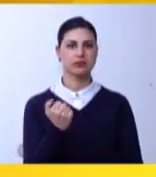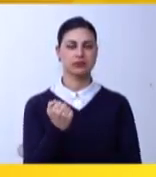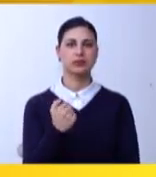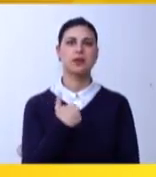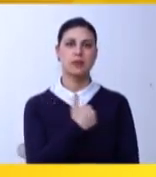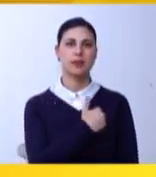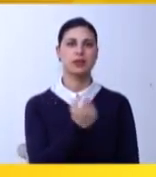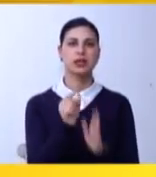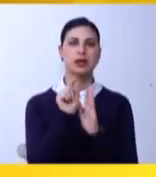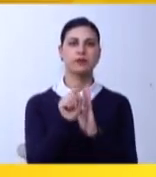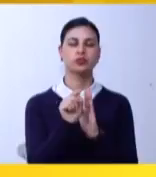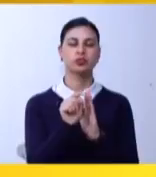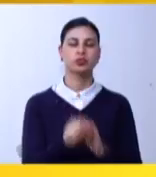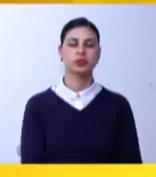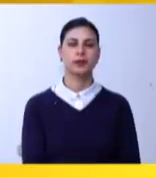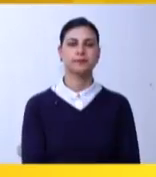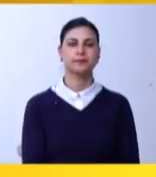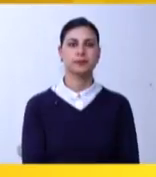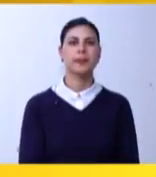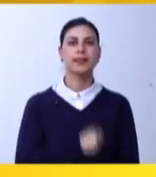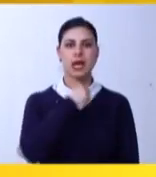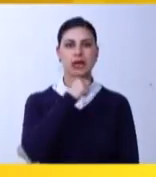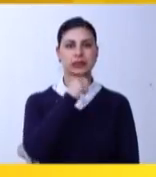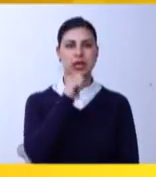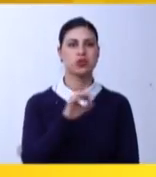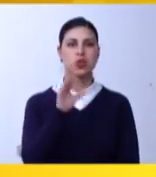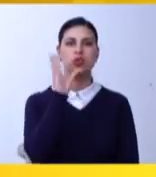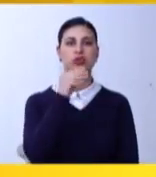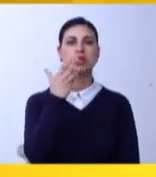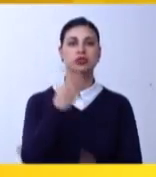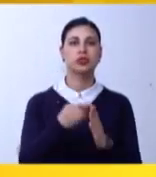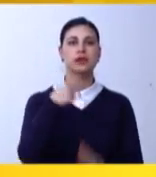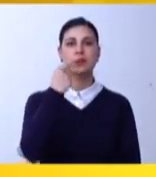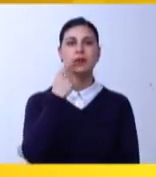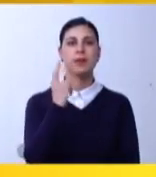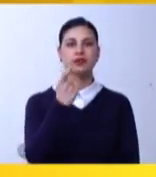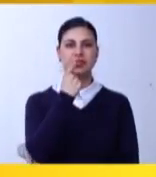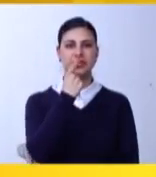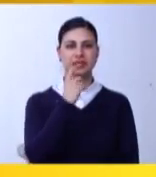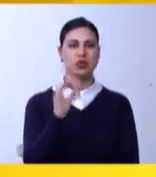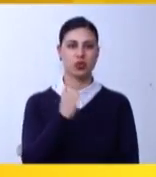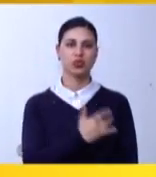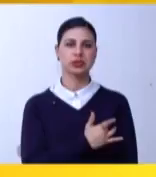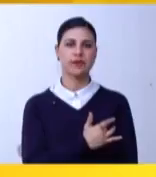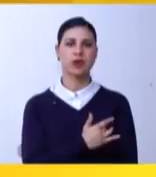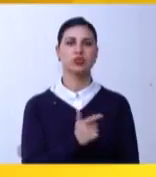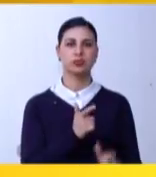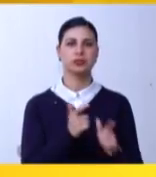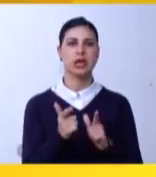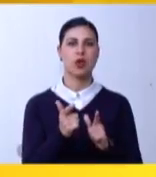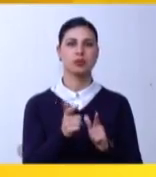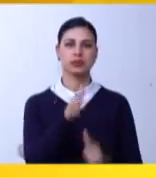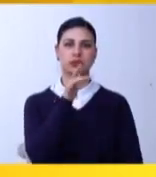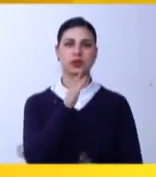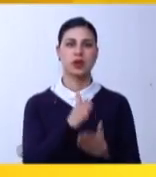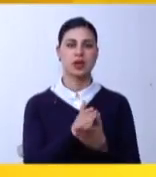მინდა დავუბრუნდე ასაკს. როდესაც ჩვენ ვლაპარაკობთ, რომ ბავშვის სავარაუდო მზაობის პერიოდი,